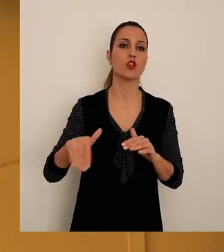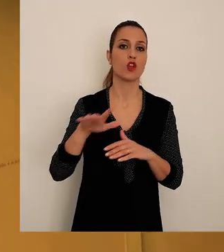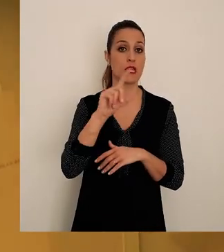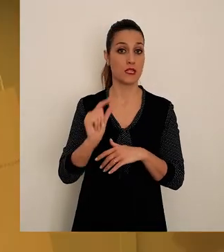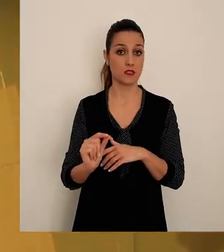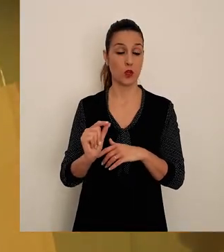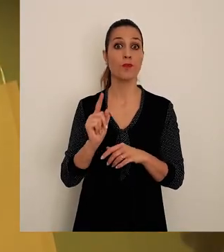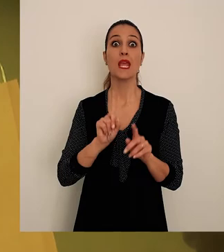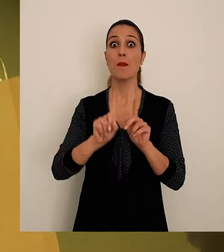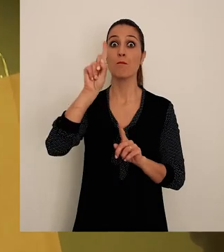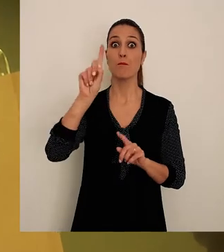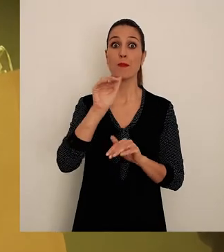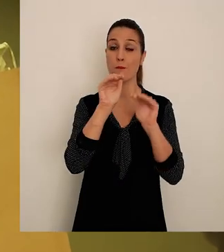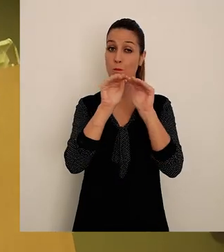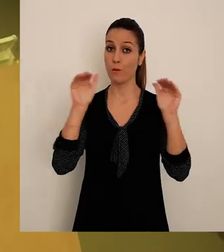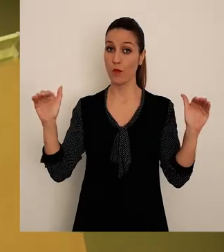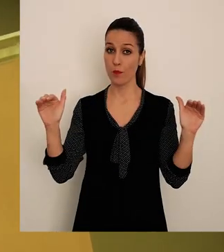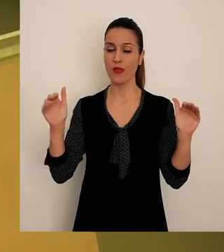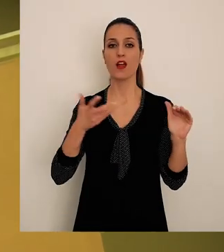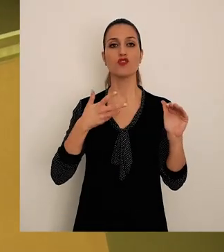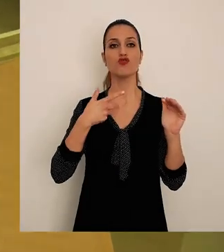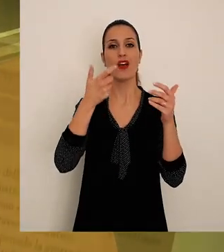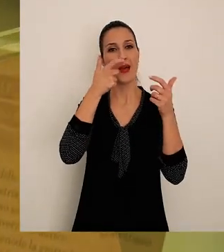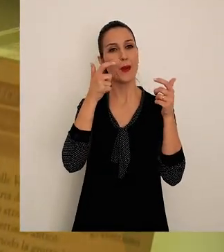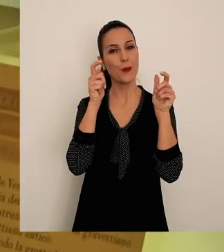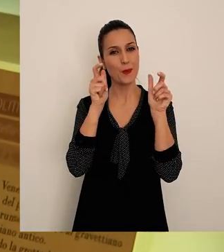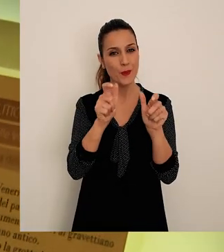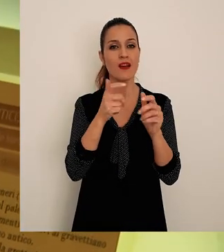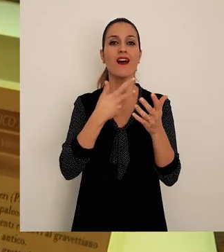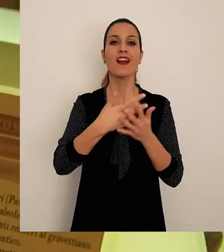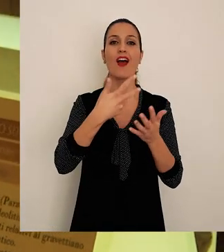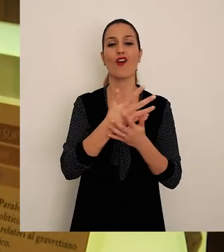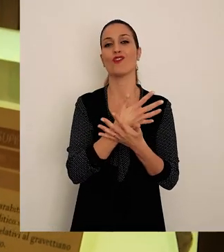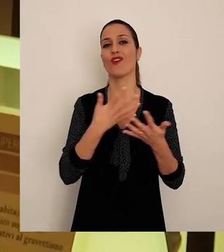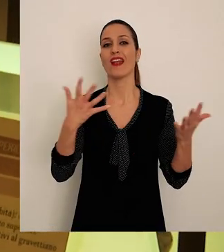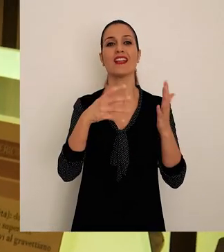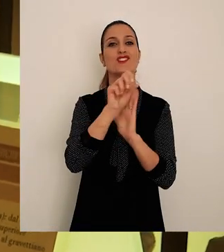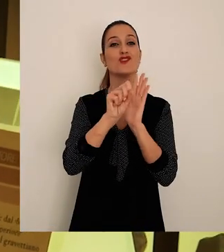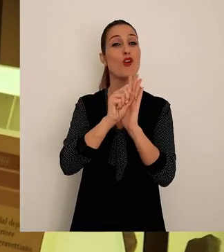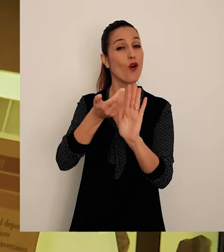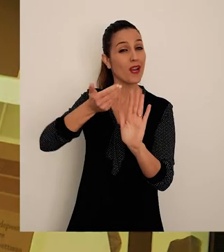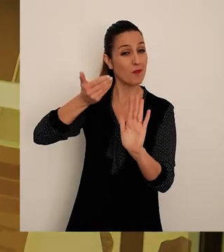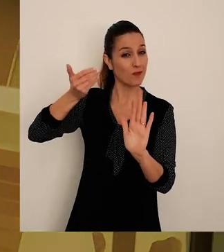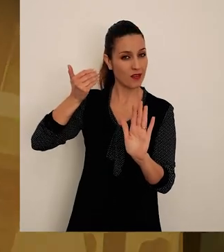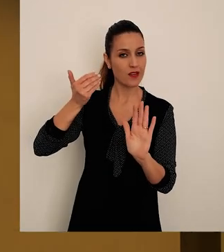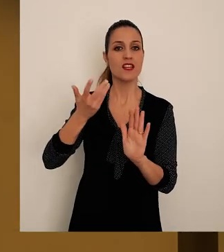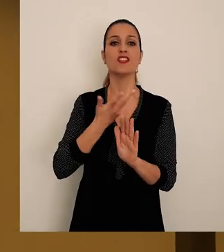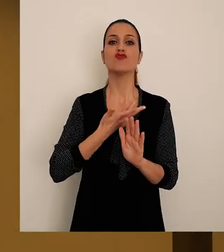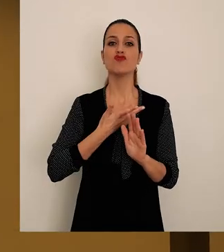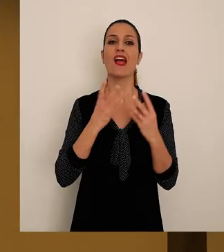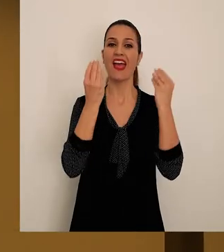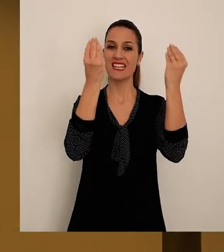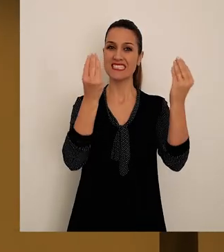Salendo al primo piano del museo vi è la sezione dedicata al grande racconto della preistoria. Qui vi sono esposte le famose Veneri